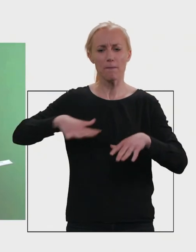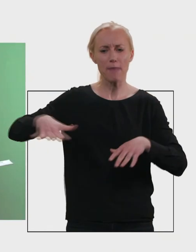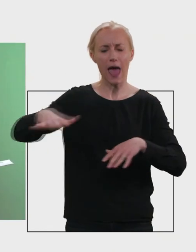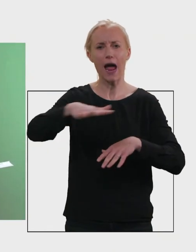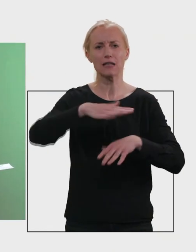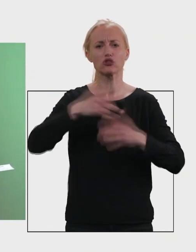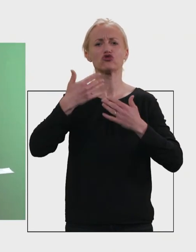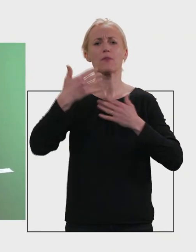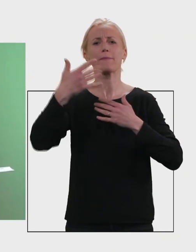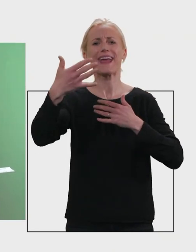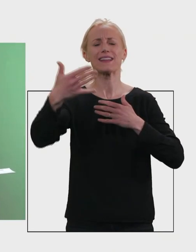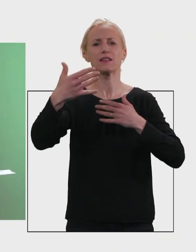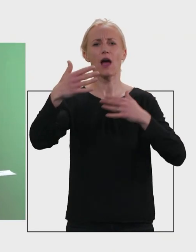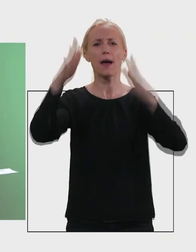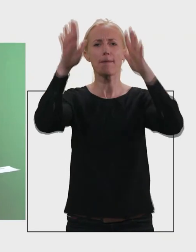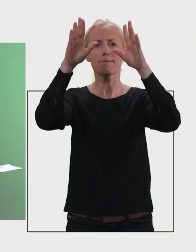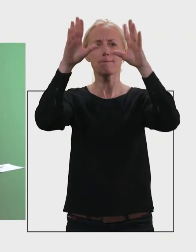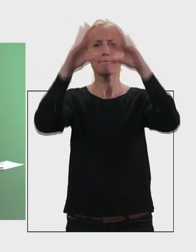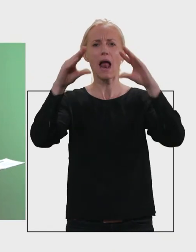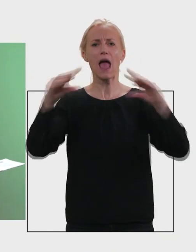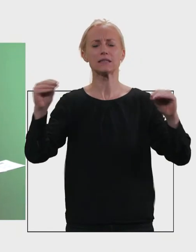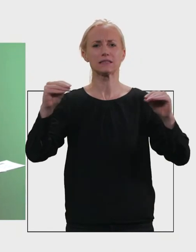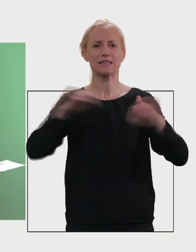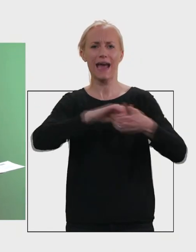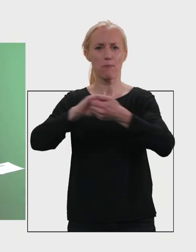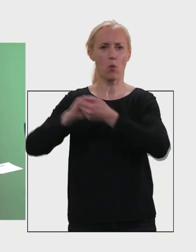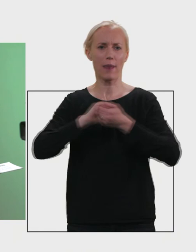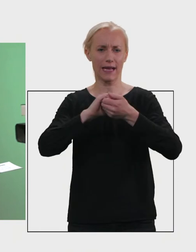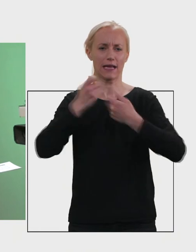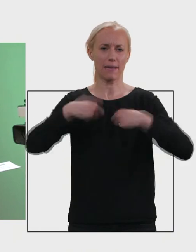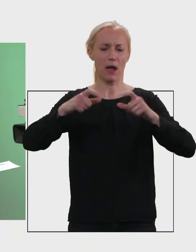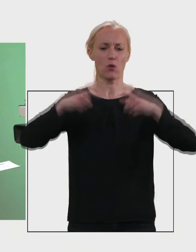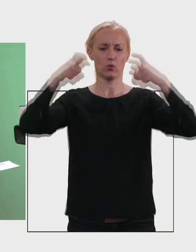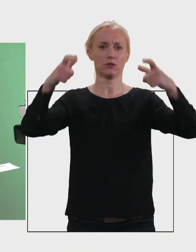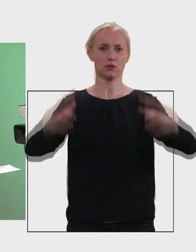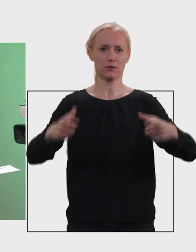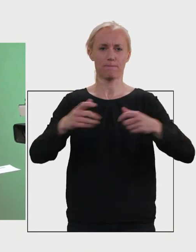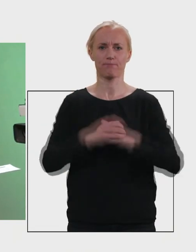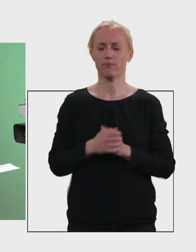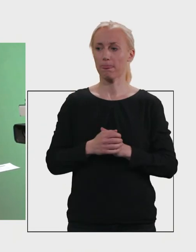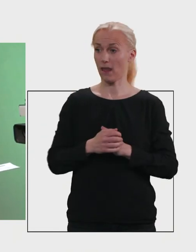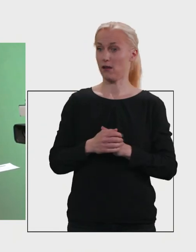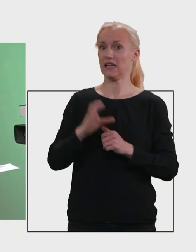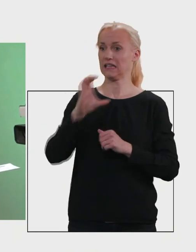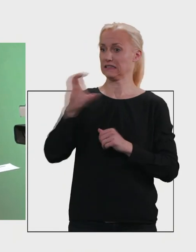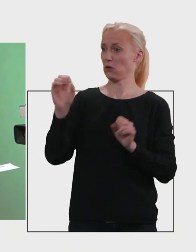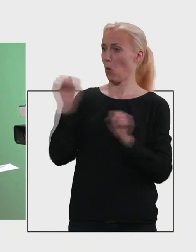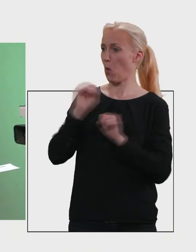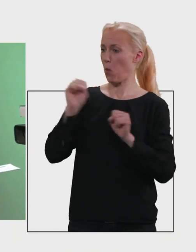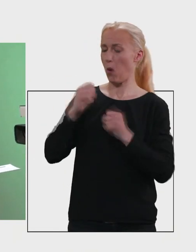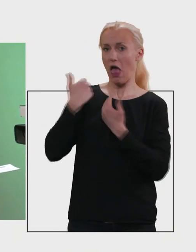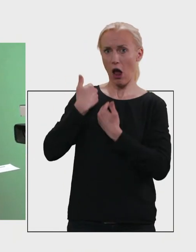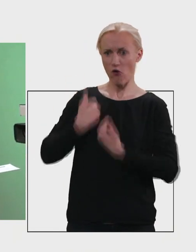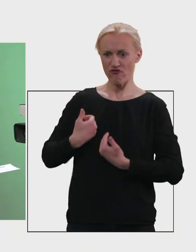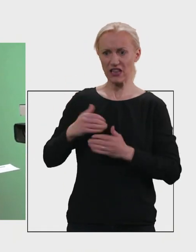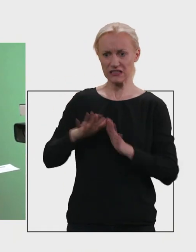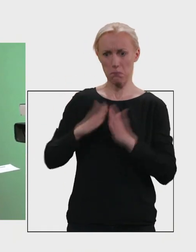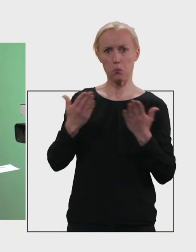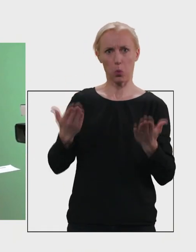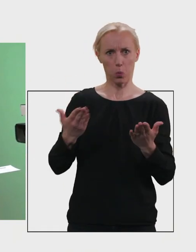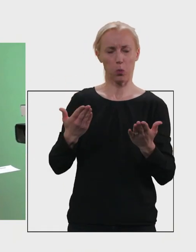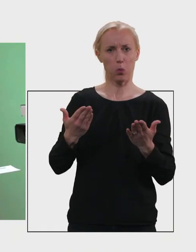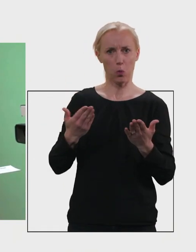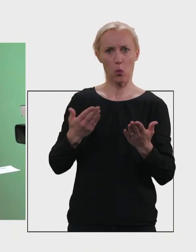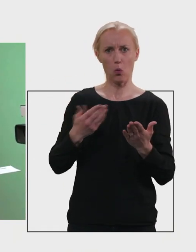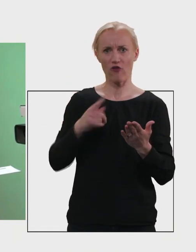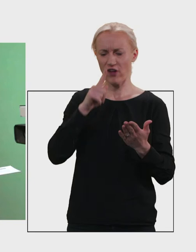wurde der Palast der Republik gebaut. Christina, das ist ein sehr aufwendiges Buch, ne? Also wenn man sich jetzt mal so